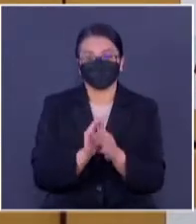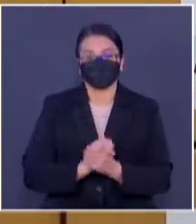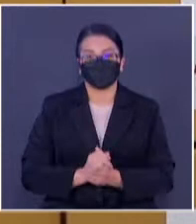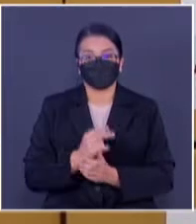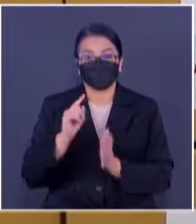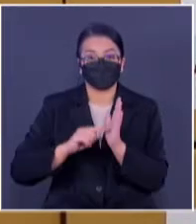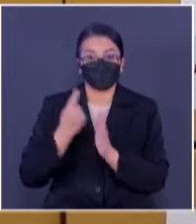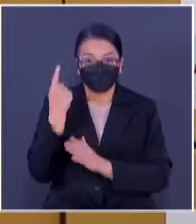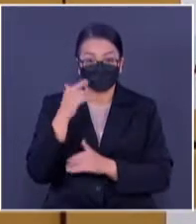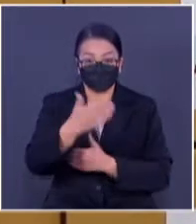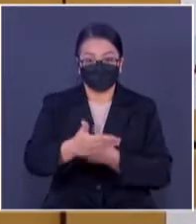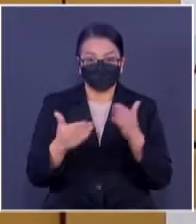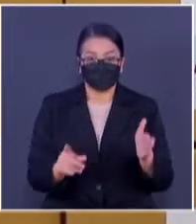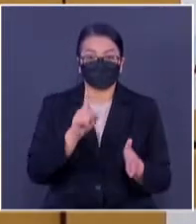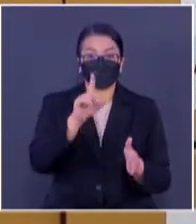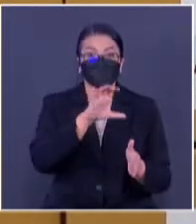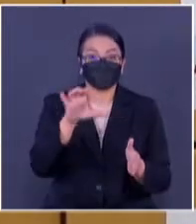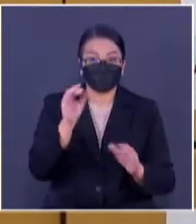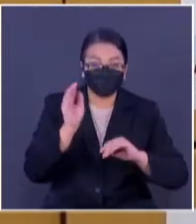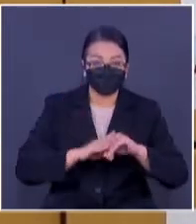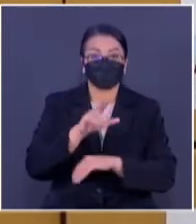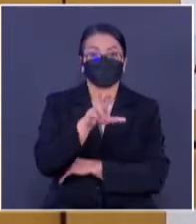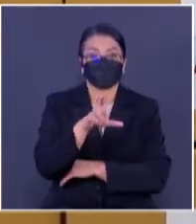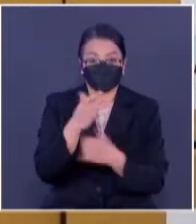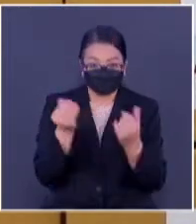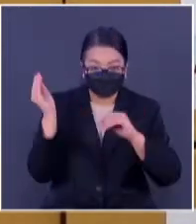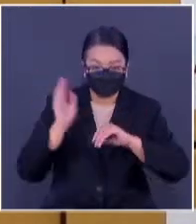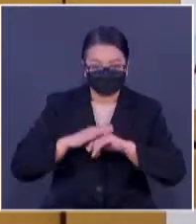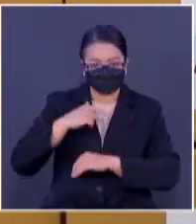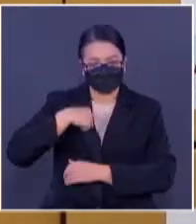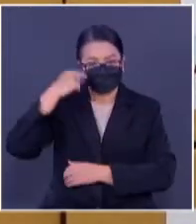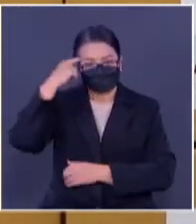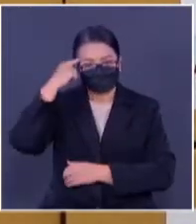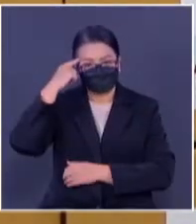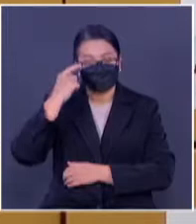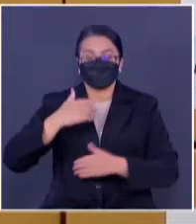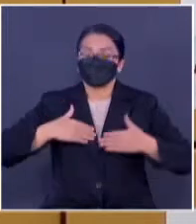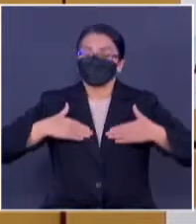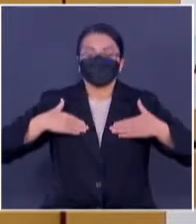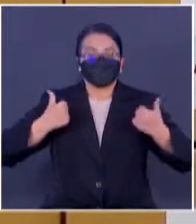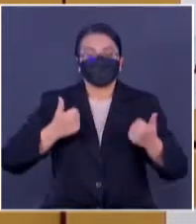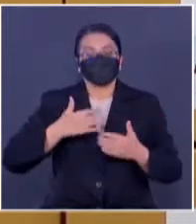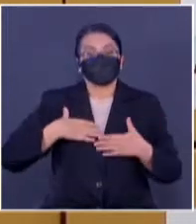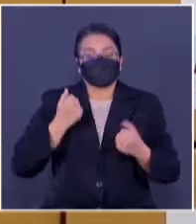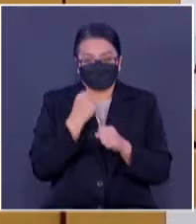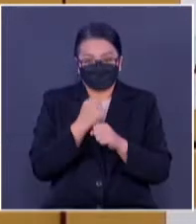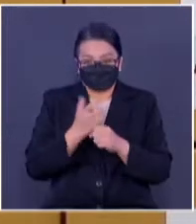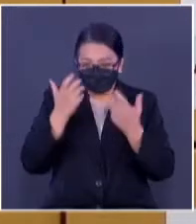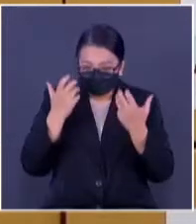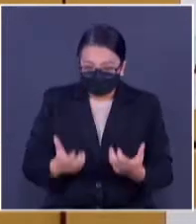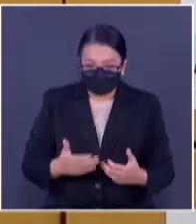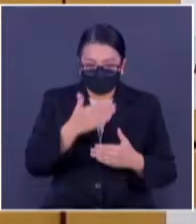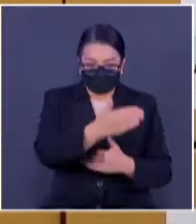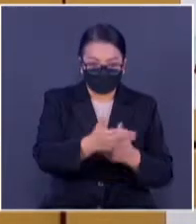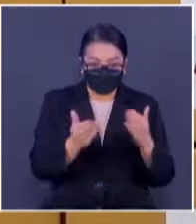เป็นแค่100กล่องใช่ไหมคะแล้วก็เป็น300กล่องแล้ววันนี้ก็เลยมีความรู้สึกมันอิ่มใจมากๆเลยถึงทุกคนจะทำงานหนักนะคะ